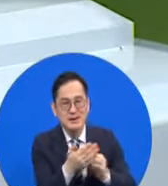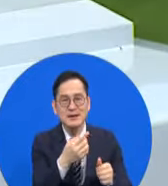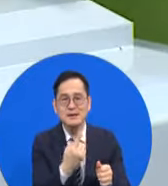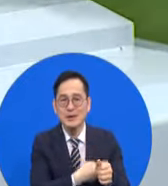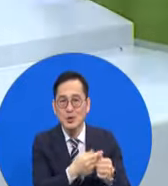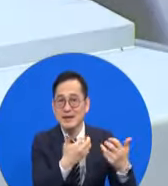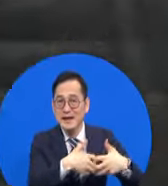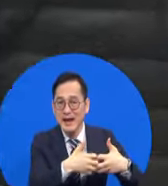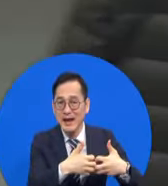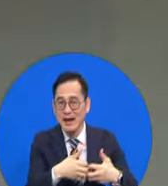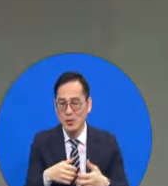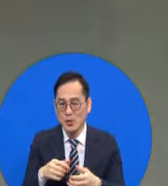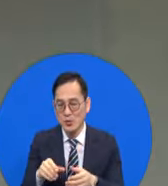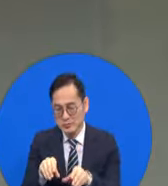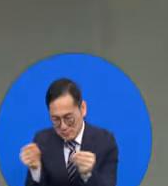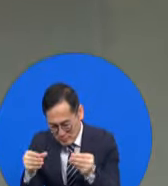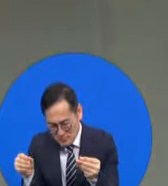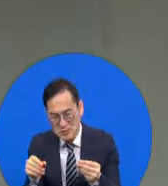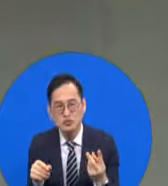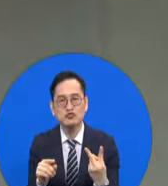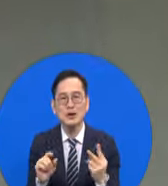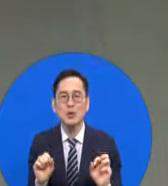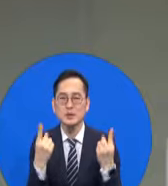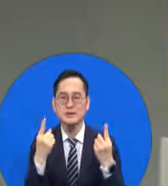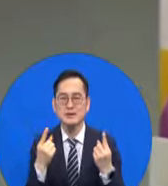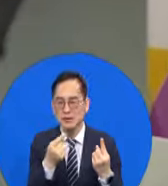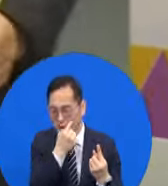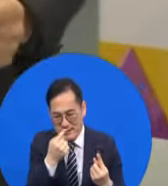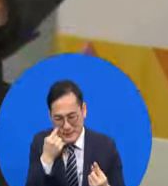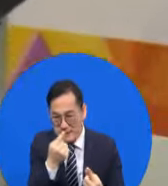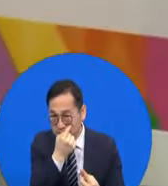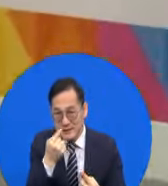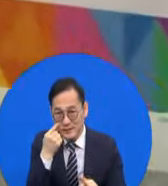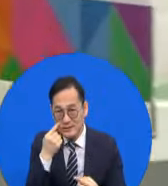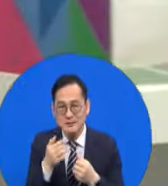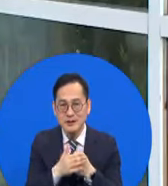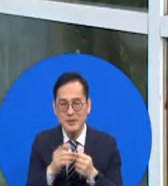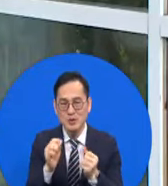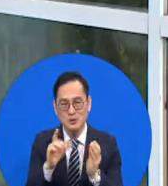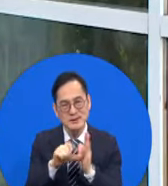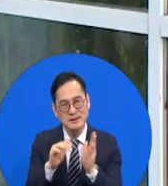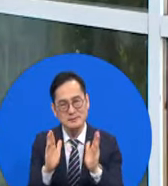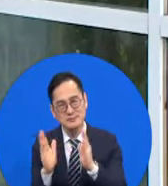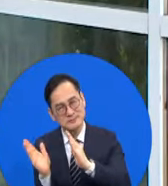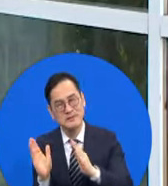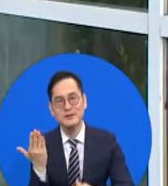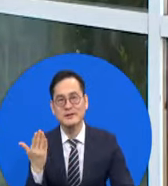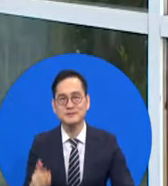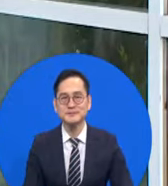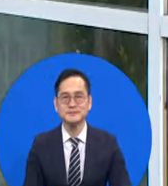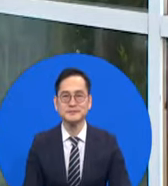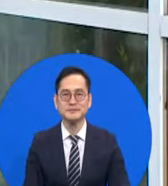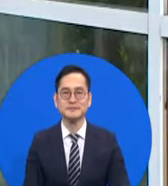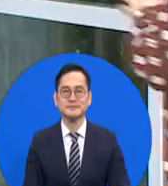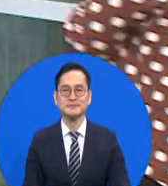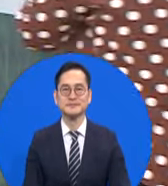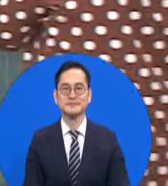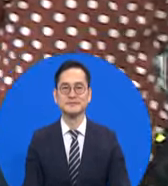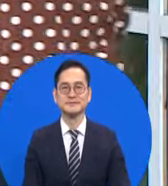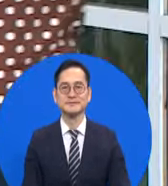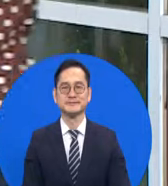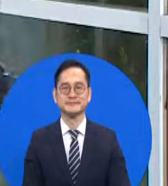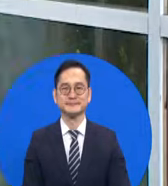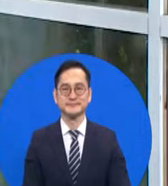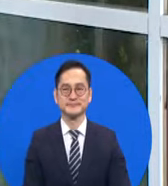2시를 전후로 당선자 윤곽이 나오기 시작할 걸로 전망했습니다. 지금까지 서울 광진 문화예술회관 투표소에서